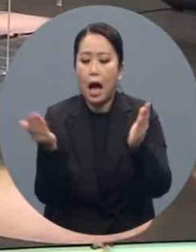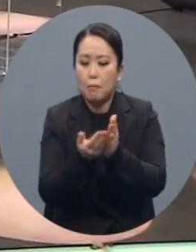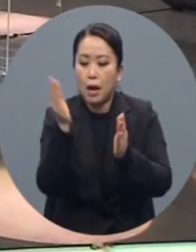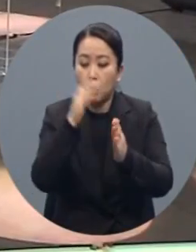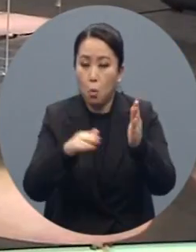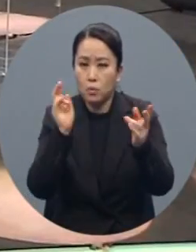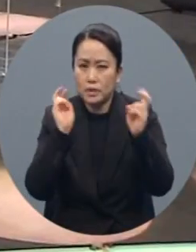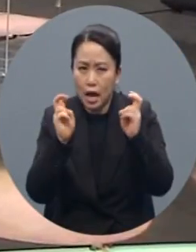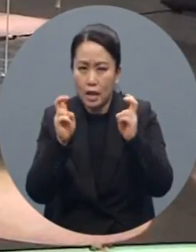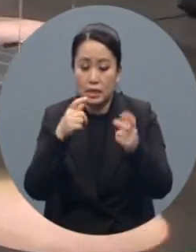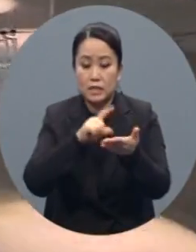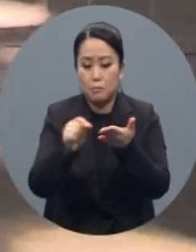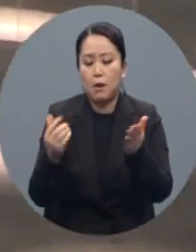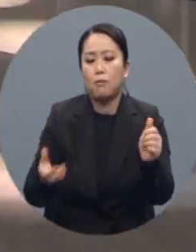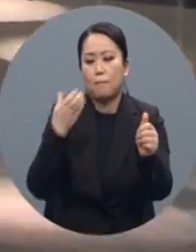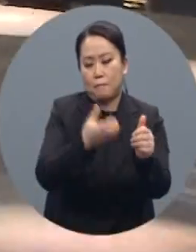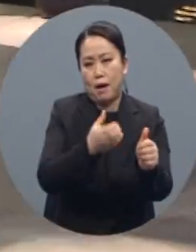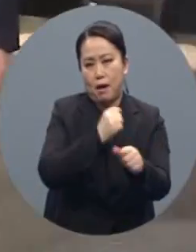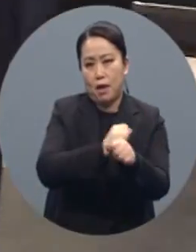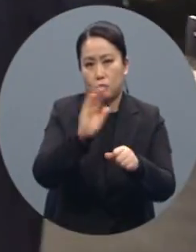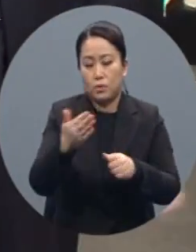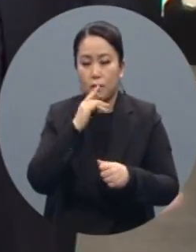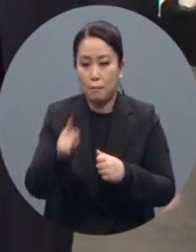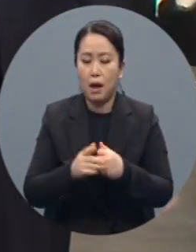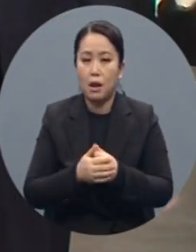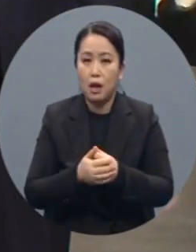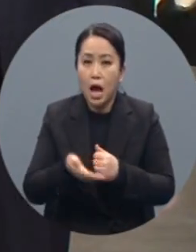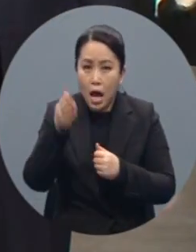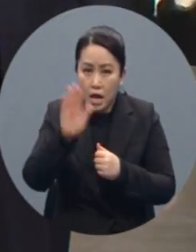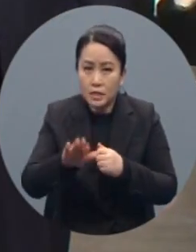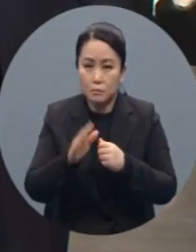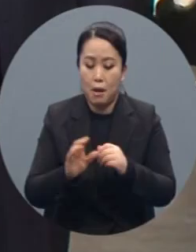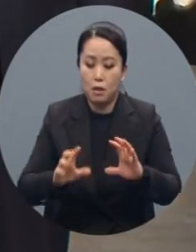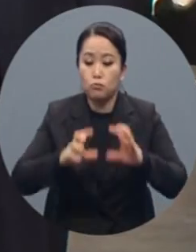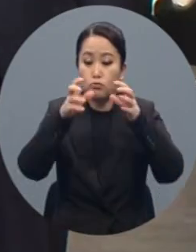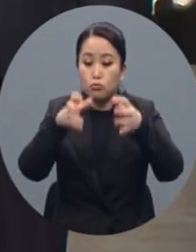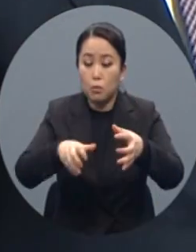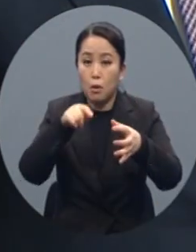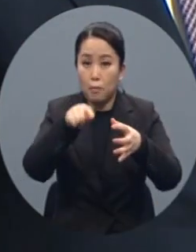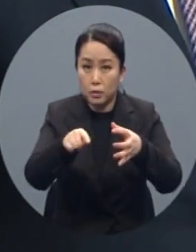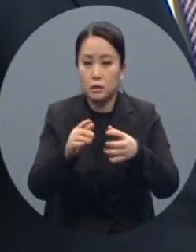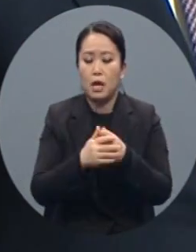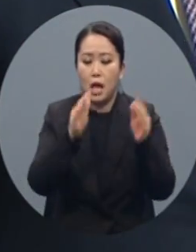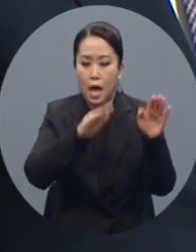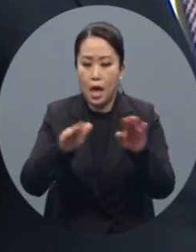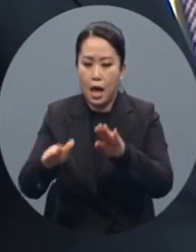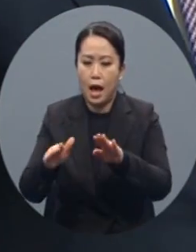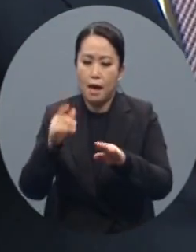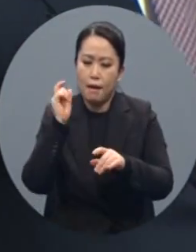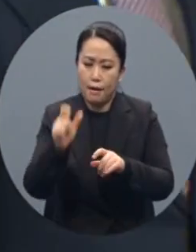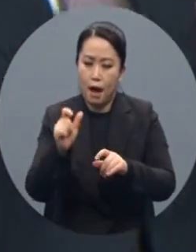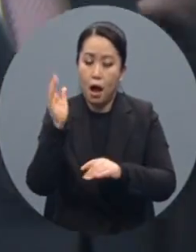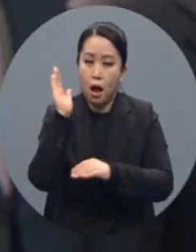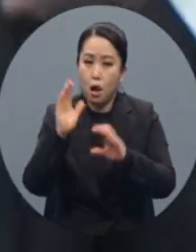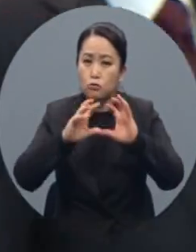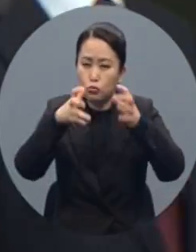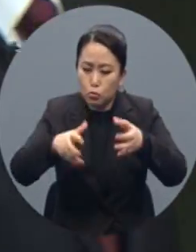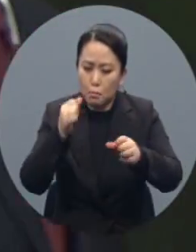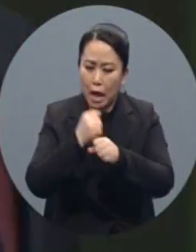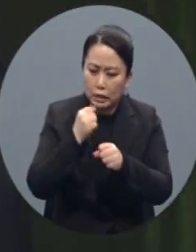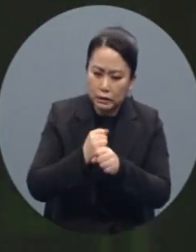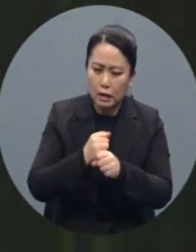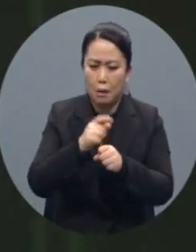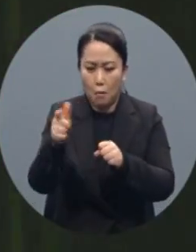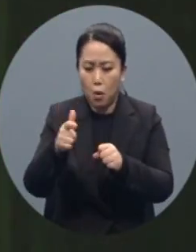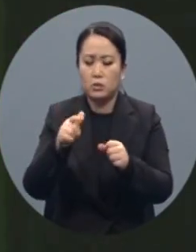그러나 현재 대부분의 대선 후보들은 태양 강북 이나 방만 재개발 활성화 등 역대 선거 때마다 단골 메뉴로 들고